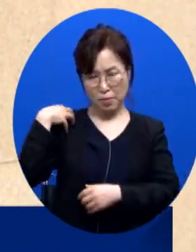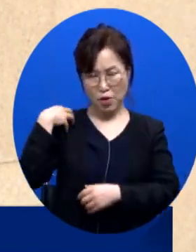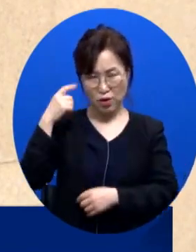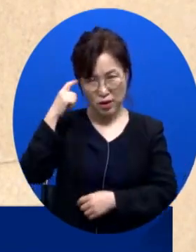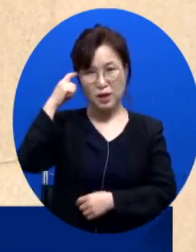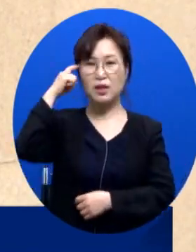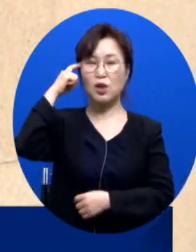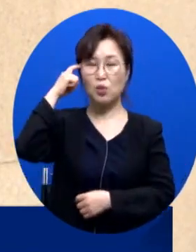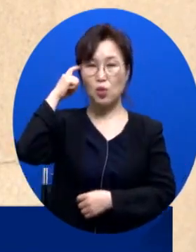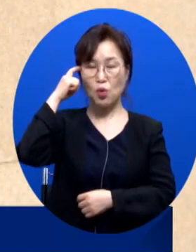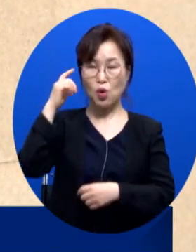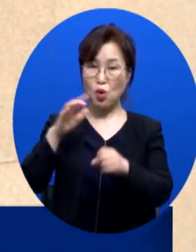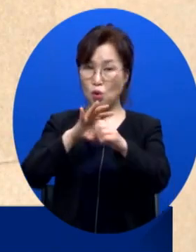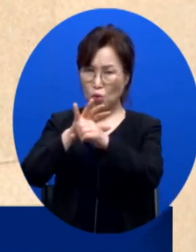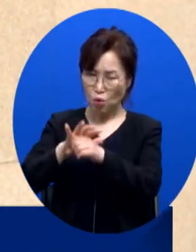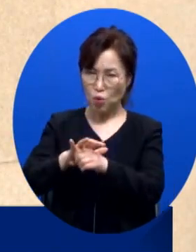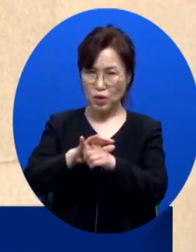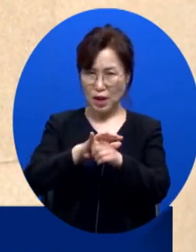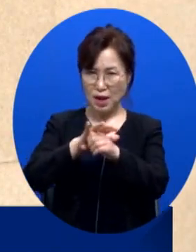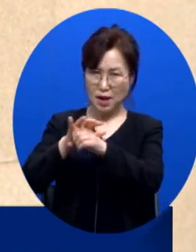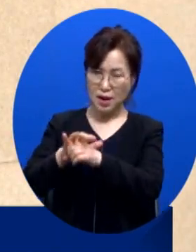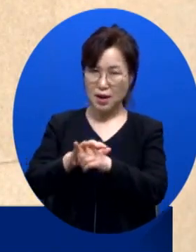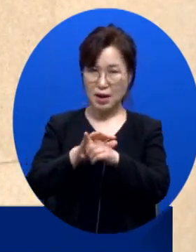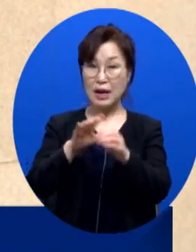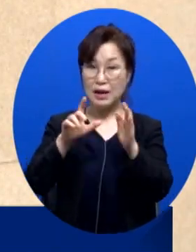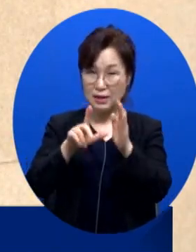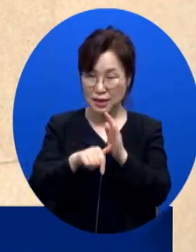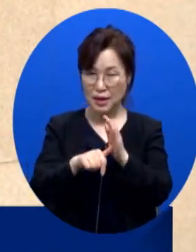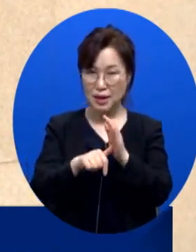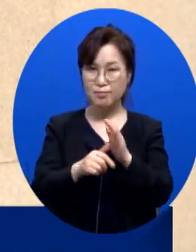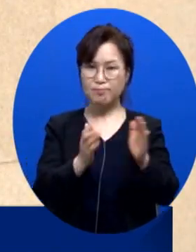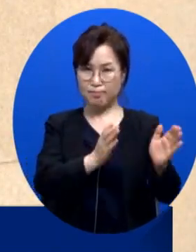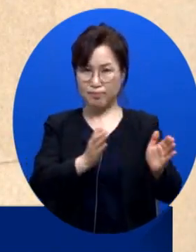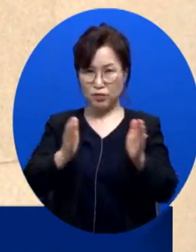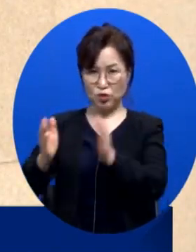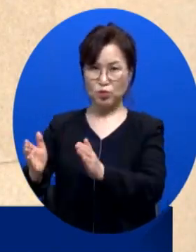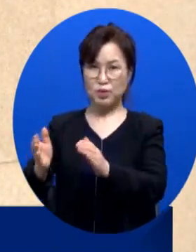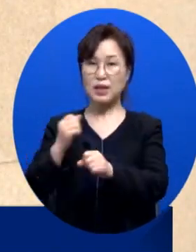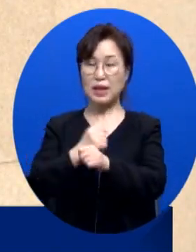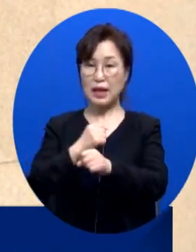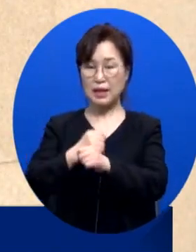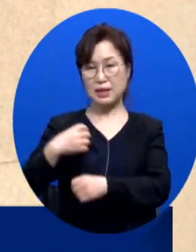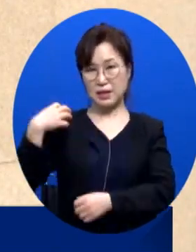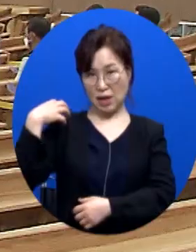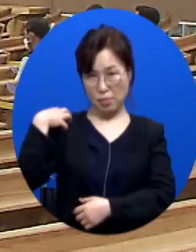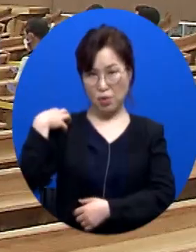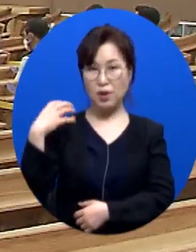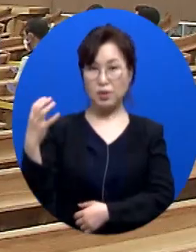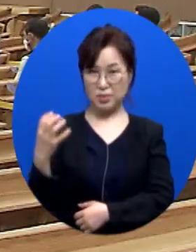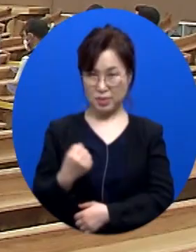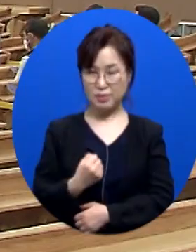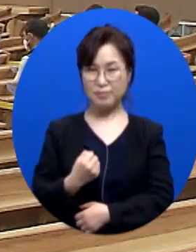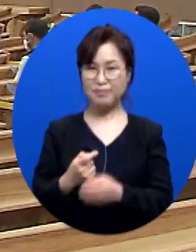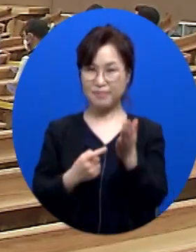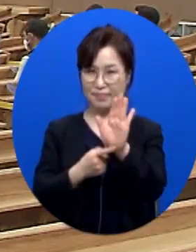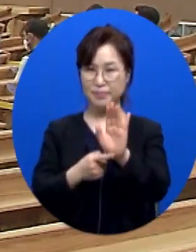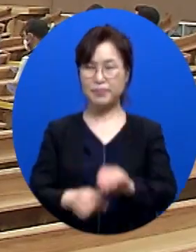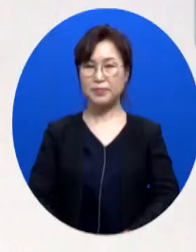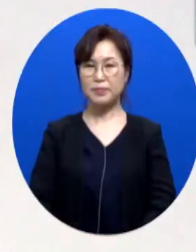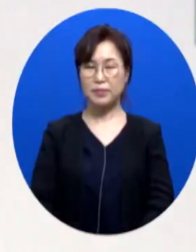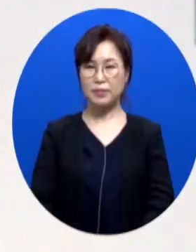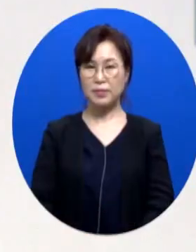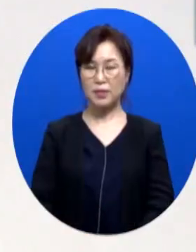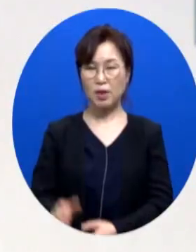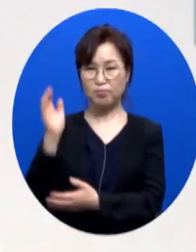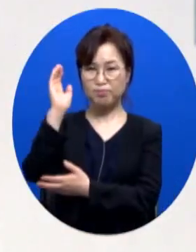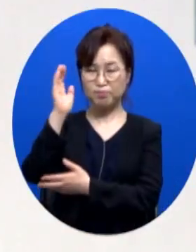깨우치면서 코로나, 포스트 코로나, 위드 코로나 시대를 준비하고자 하는 그런 사명감에서 포럼이 끝난 뒤 다음